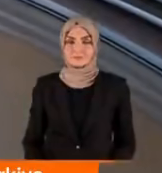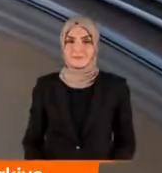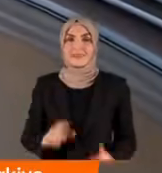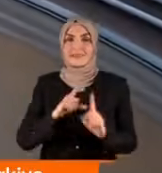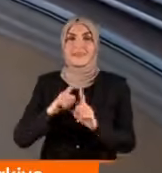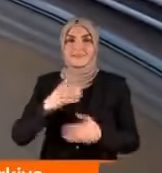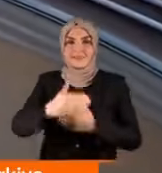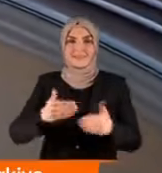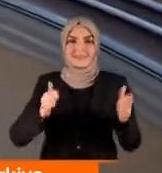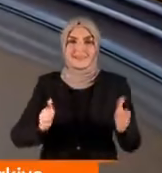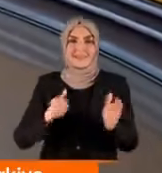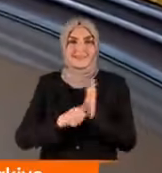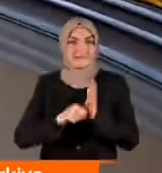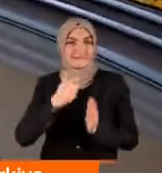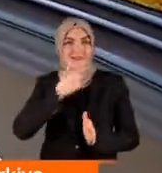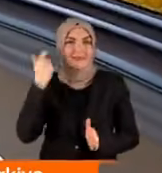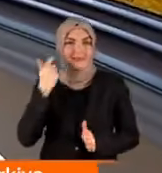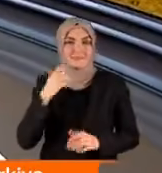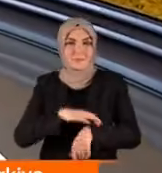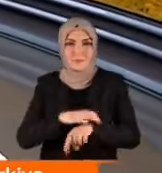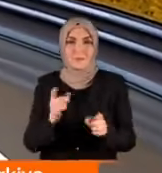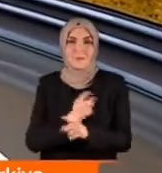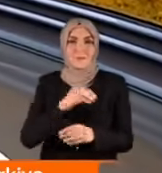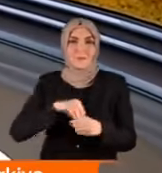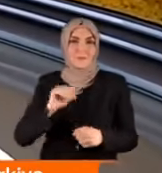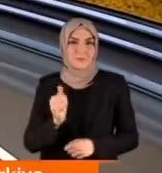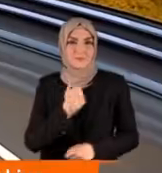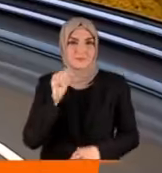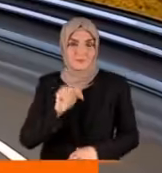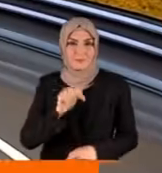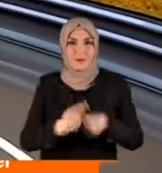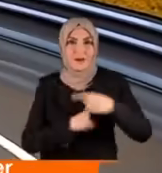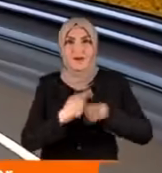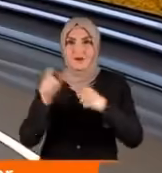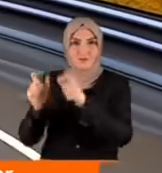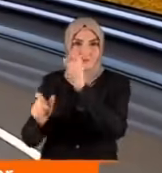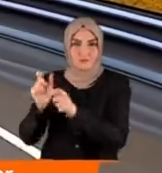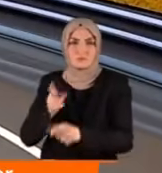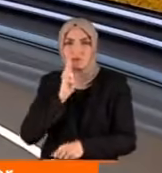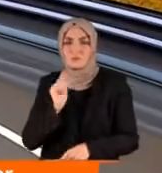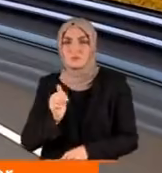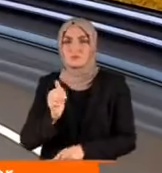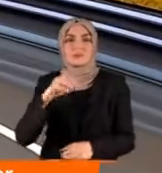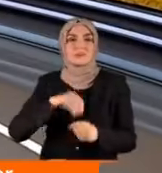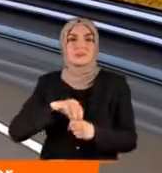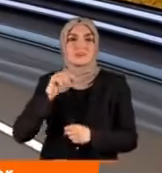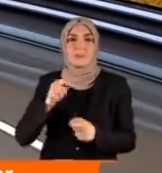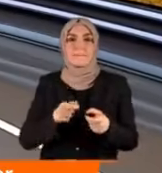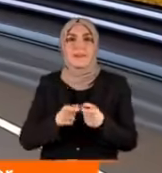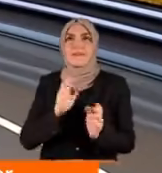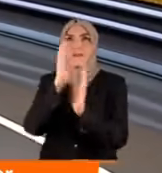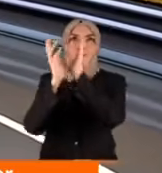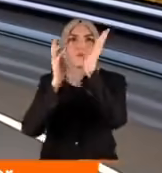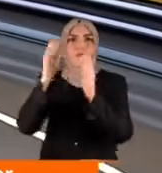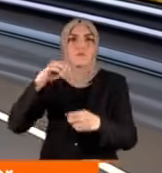Define Avcıları son günlerde Belgrad Ormanı Mesken tuttuğu haftalarca süren kazılar ormanın şantiye çevirdi